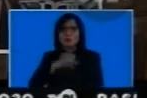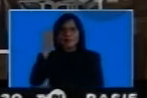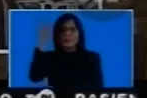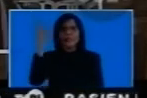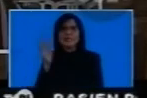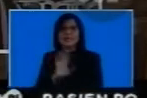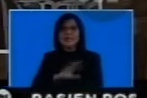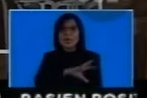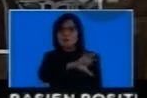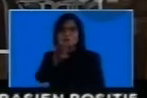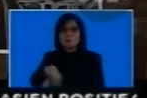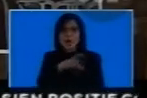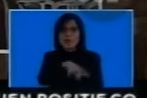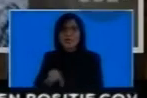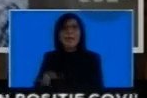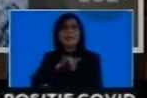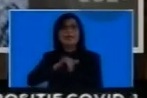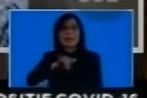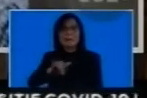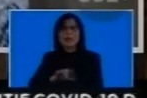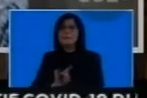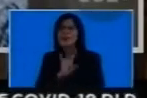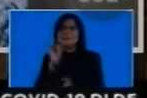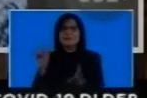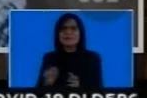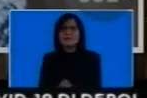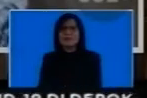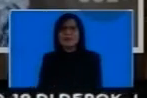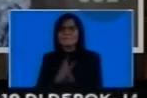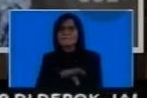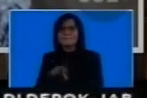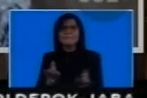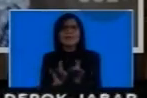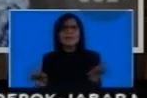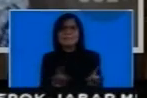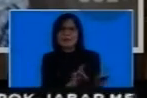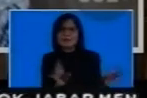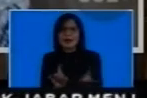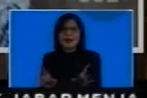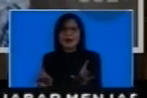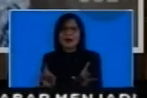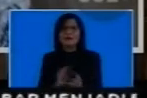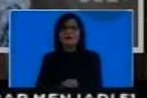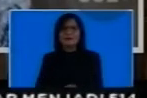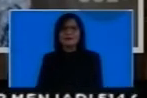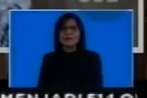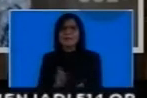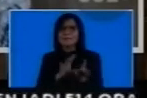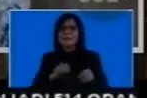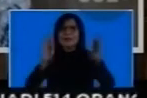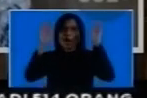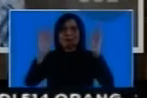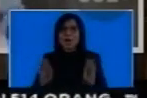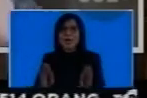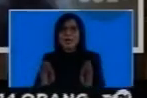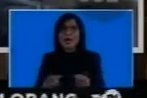banyak kearifan lokal, begitu banyak perbedaan budaya dan juga perbedaan sosioekonomi yang harus kita faktorkan. Tidak